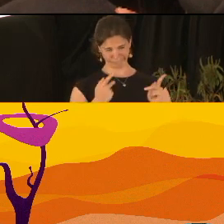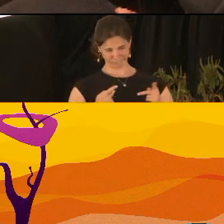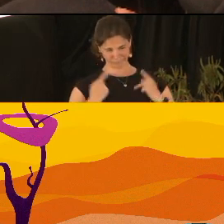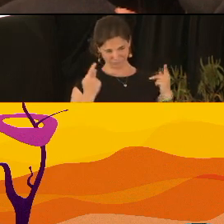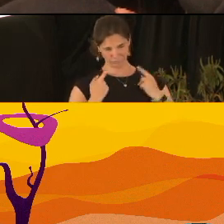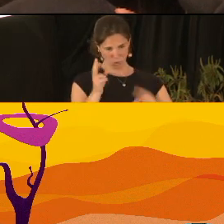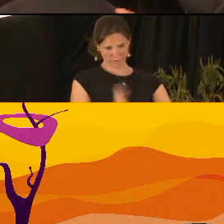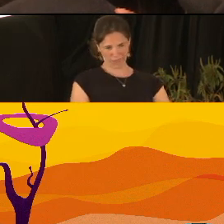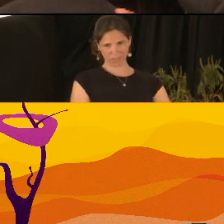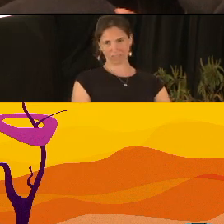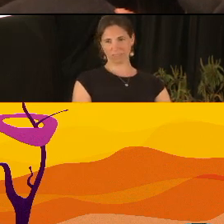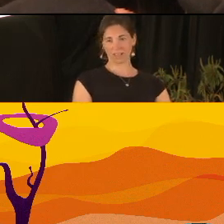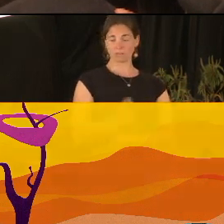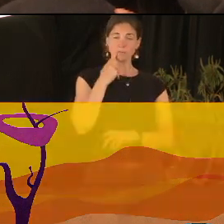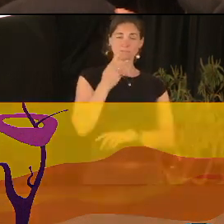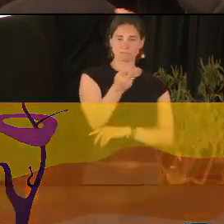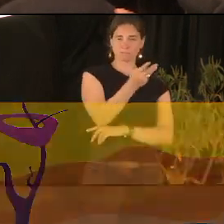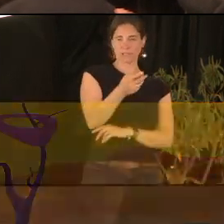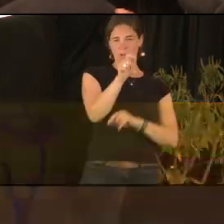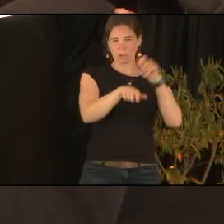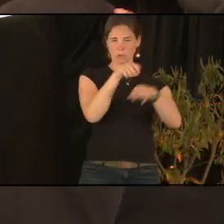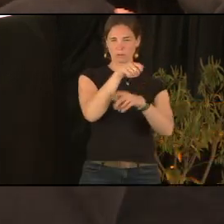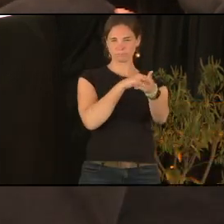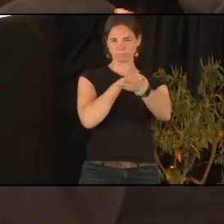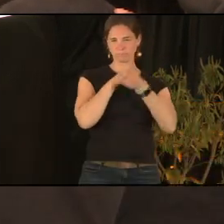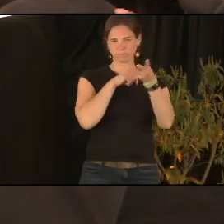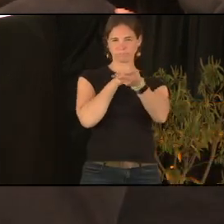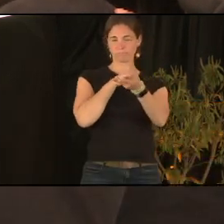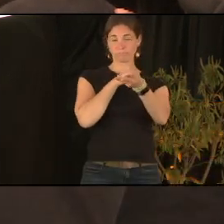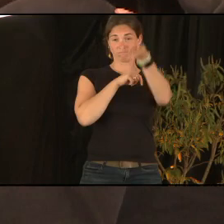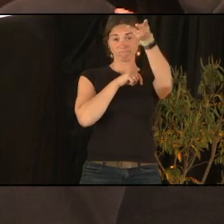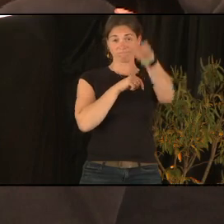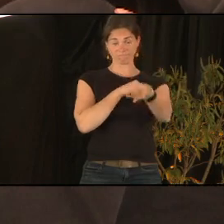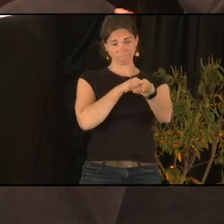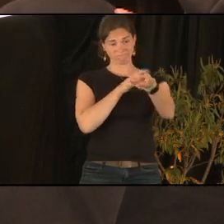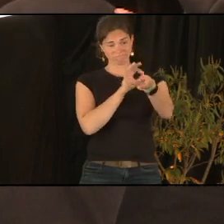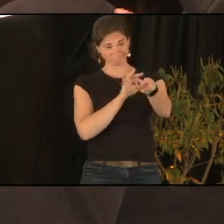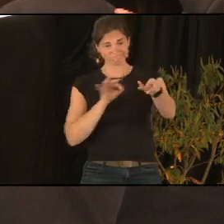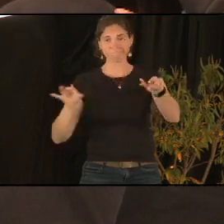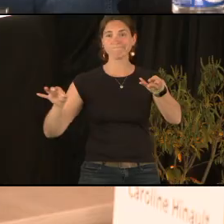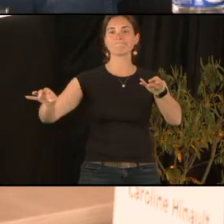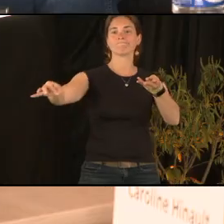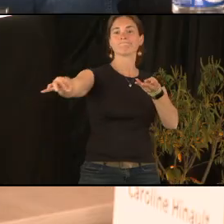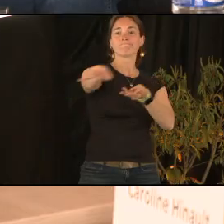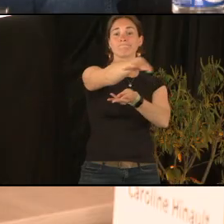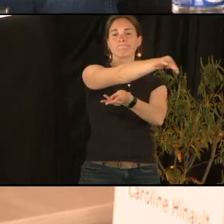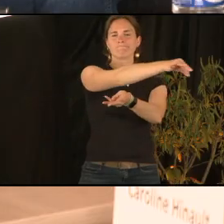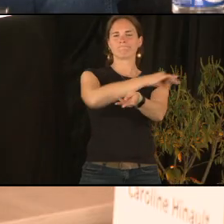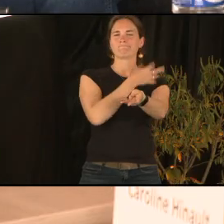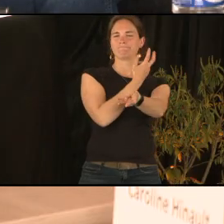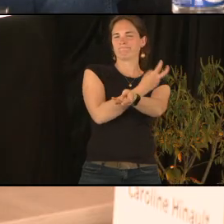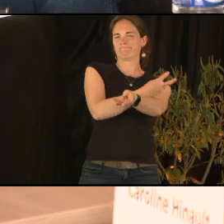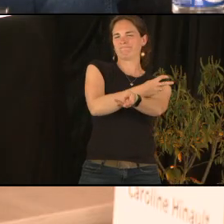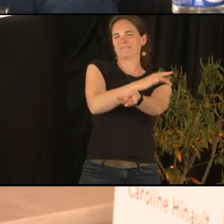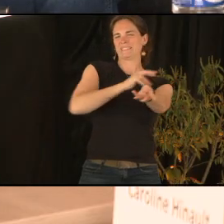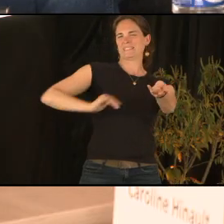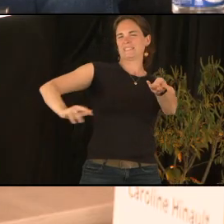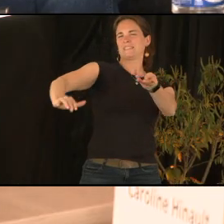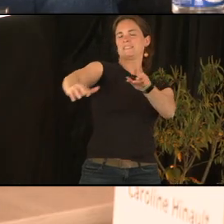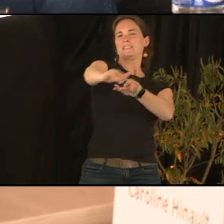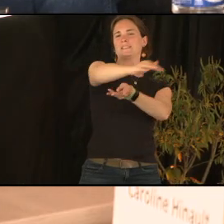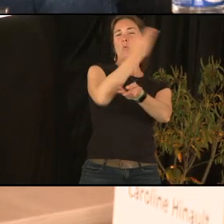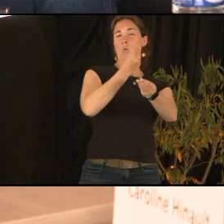de quatre hommes enfermés sur ce vaste et dangereux espace. On